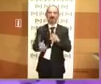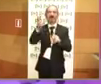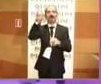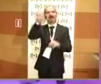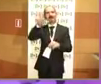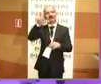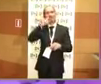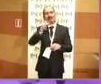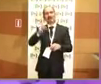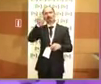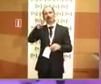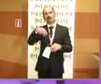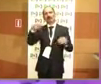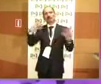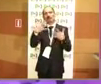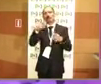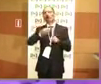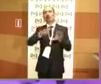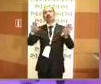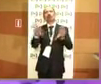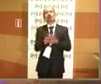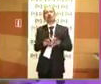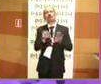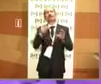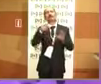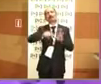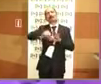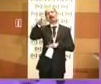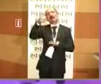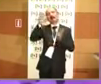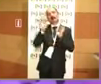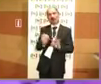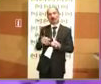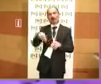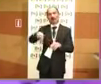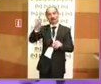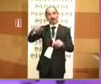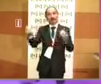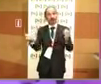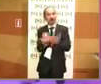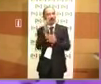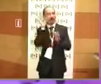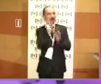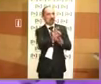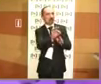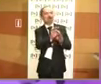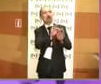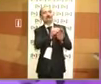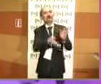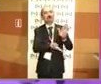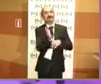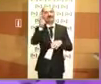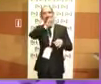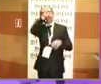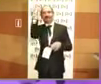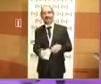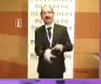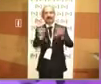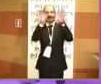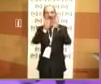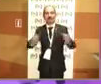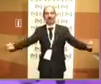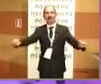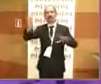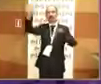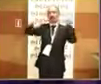2019. Non la chiusura delle primarie del PD, ma un nuovo punto di partenza per l'Italia democratica. Chiamiamo